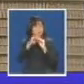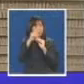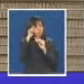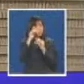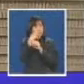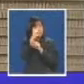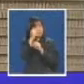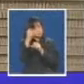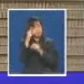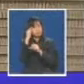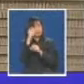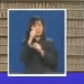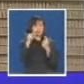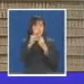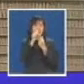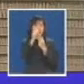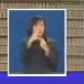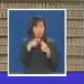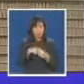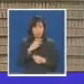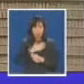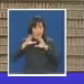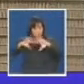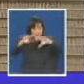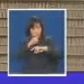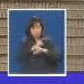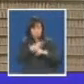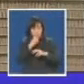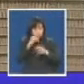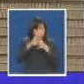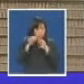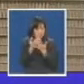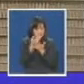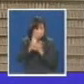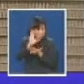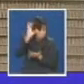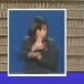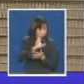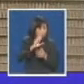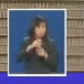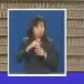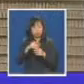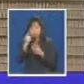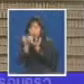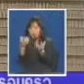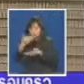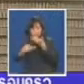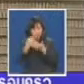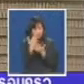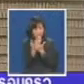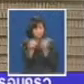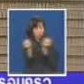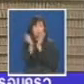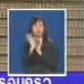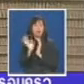ที่ในการตามไปดูแลครับไม่ให้เรื่องของต้นทุนไปกระทบเรื่องของราคาสินค้าก็จะมีมาตรการซึ่งผมจะนำเข้าสู่การพิจารณาของครม.เศร